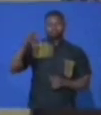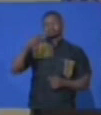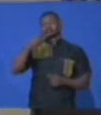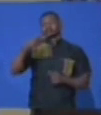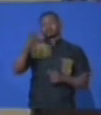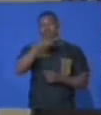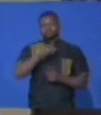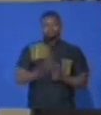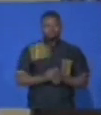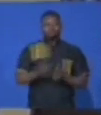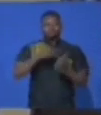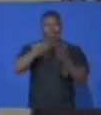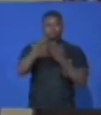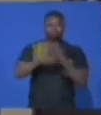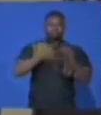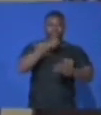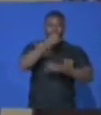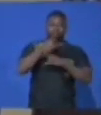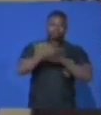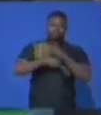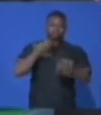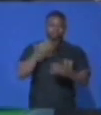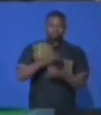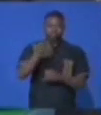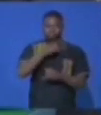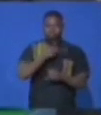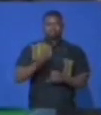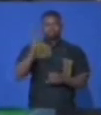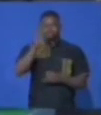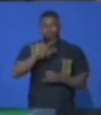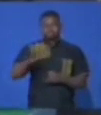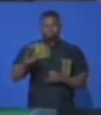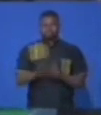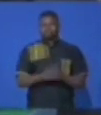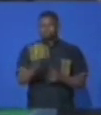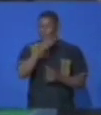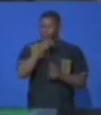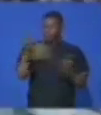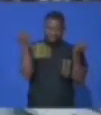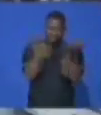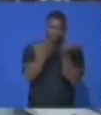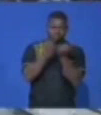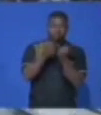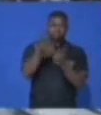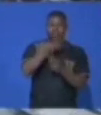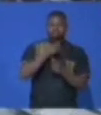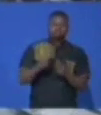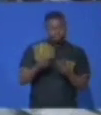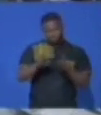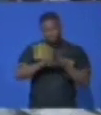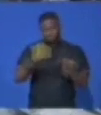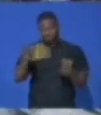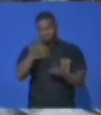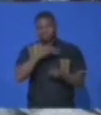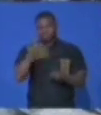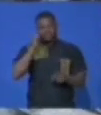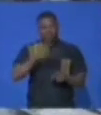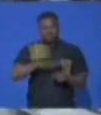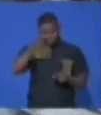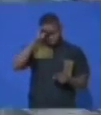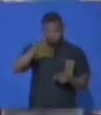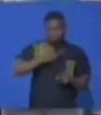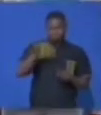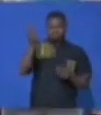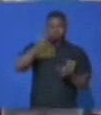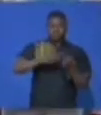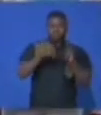s'attaque aux violences basées sur le genre dans les régions de l'Est et du Centre-Est du Burkina Faso, en partenariat avec d'autres organisations